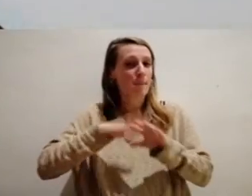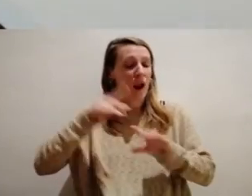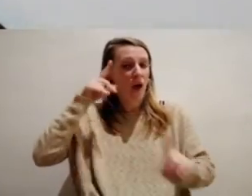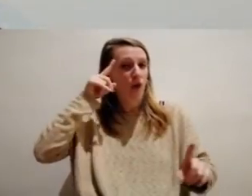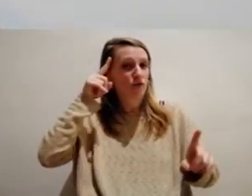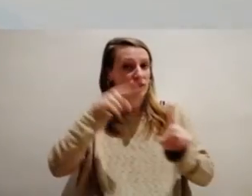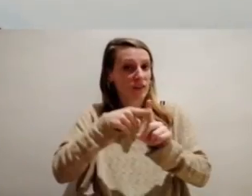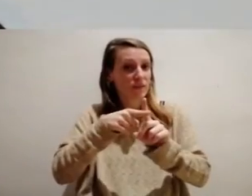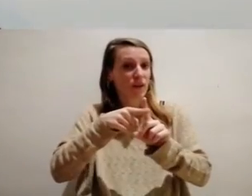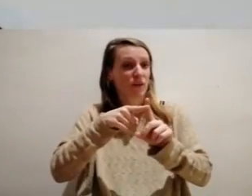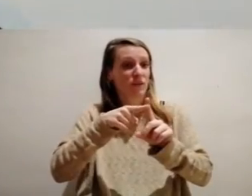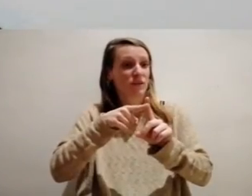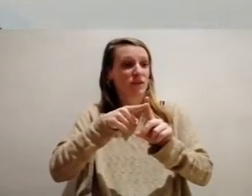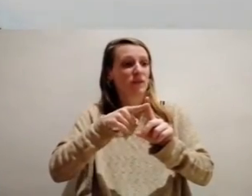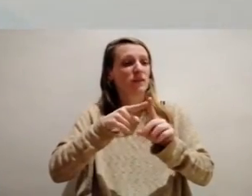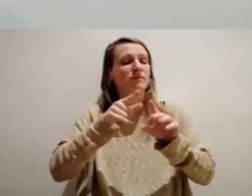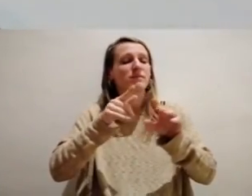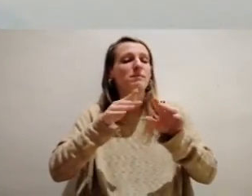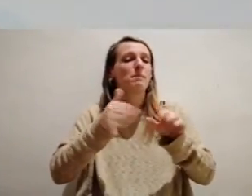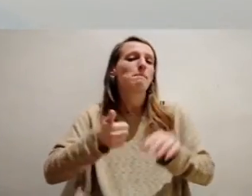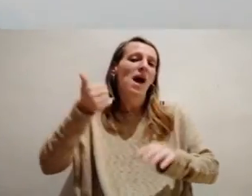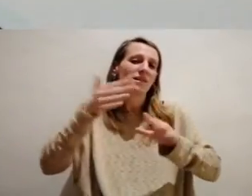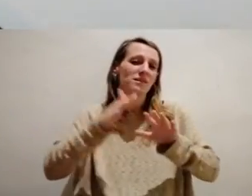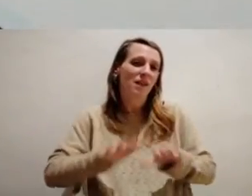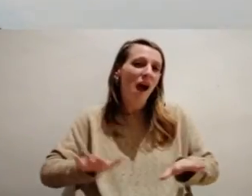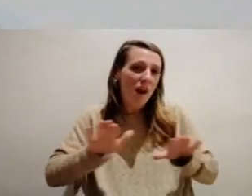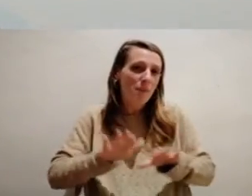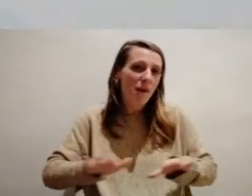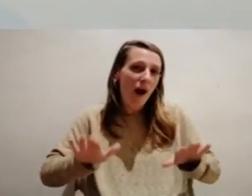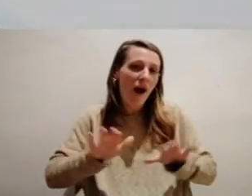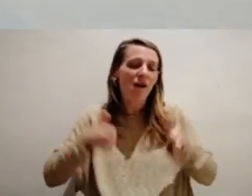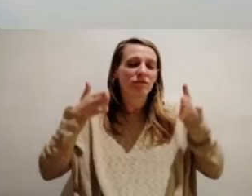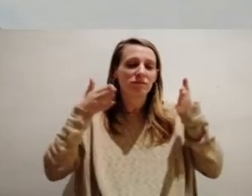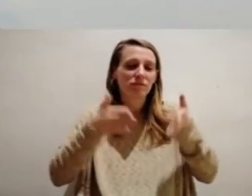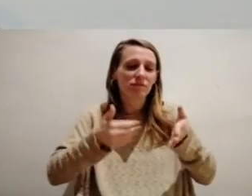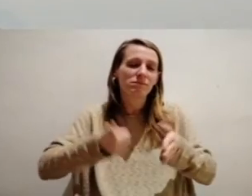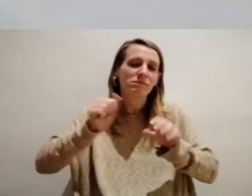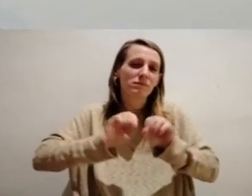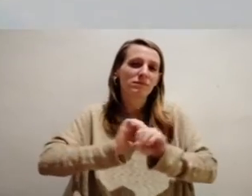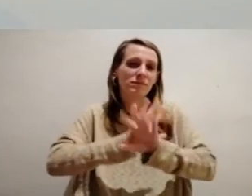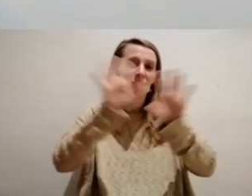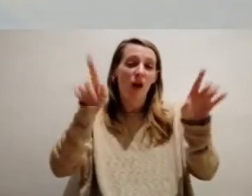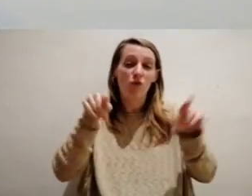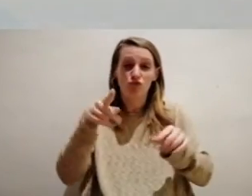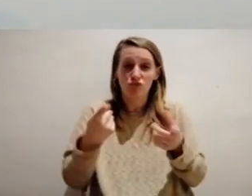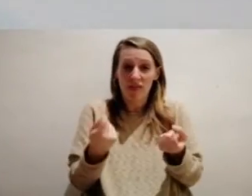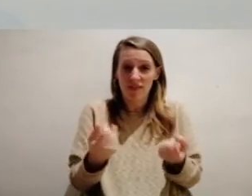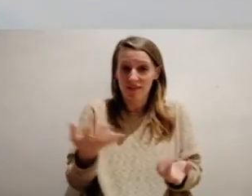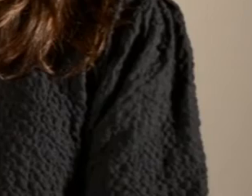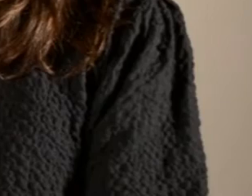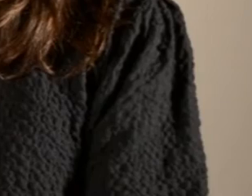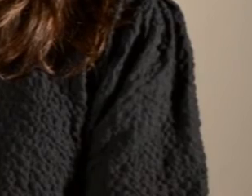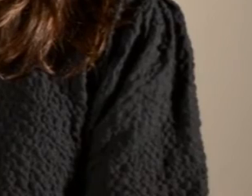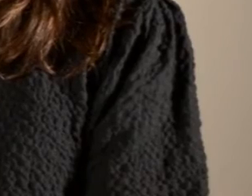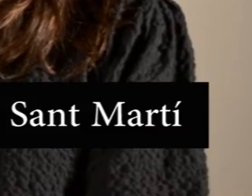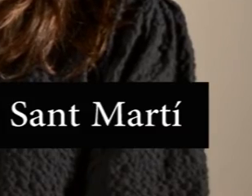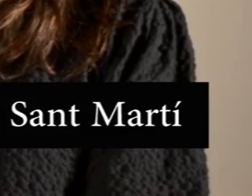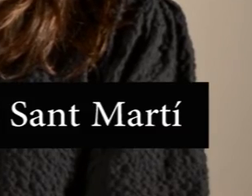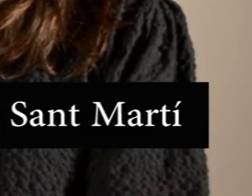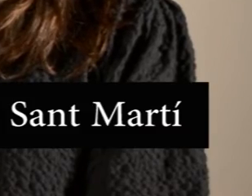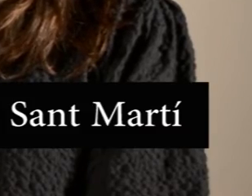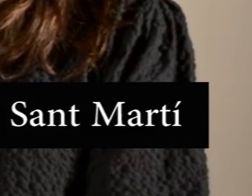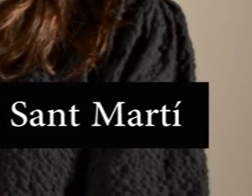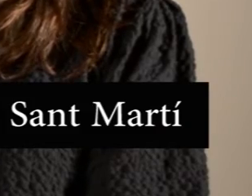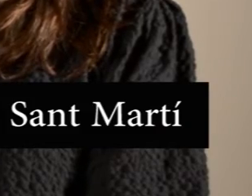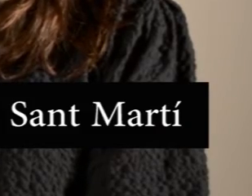permet relacionar-te amb molta més calma, enfocar-te molt clara amb el que necessites, amb el que vols. Para nosotros es